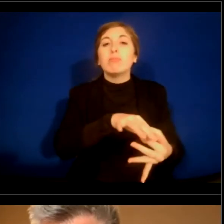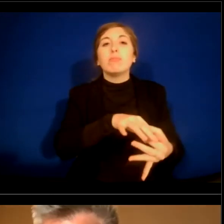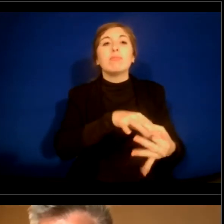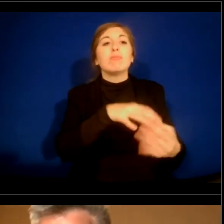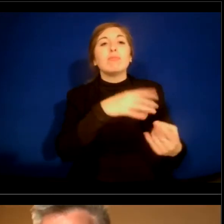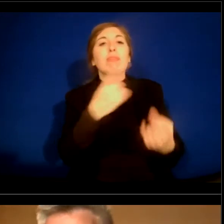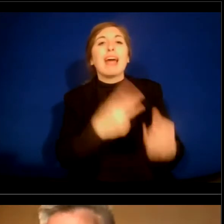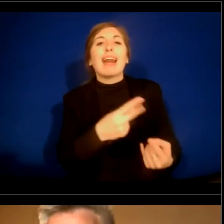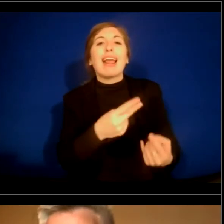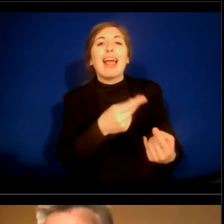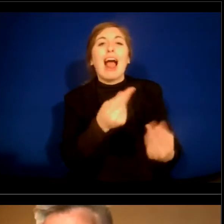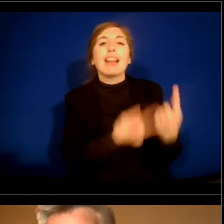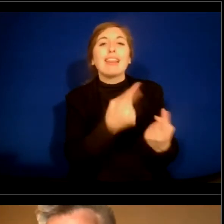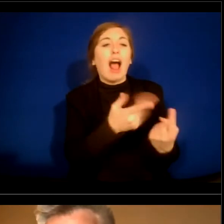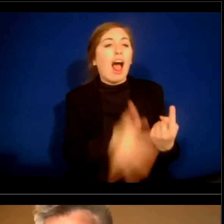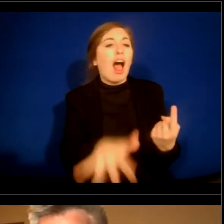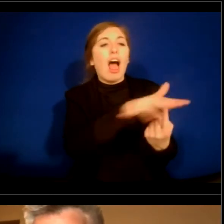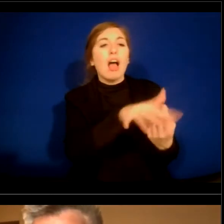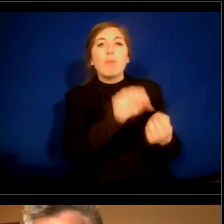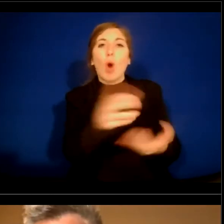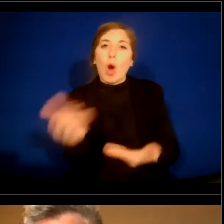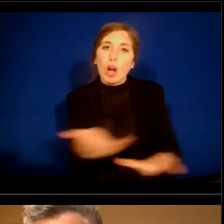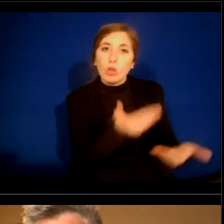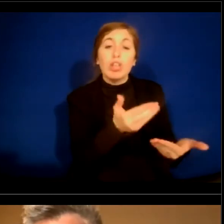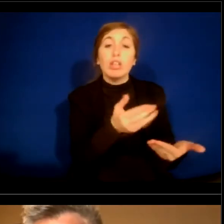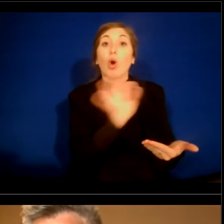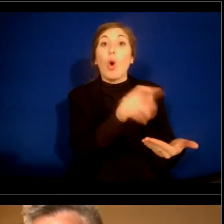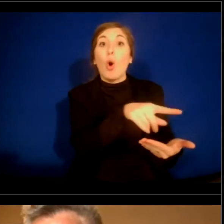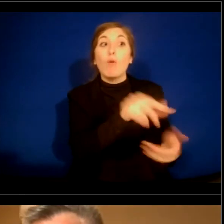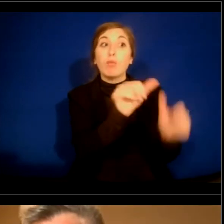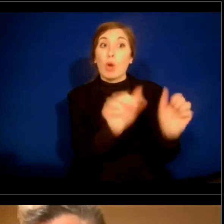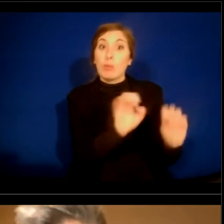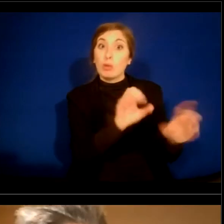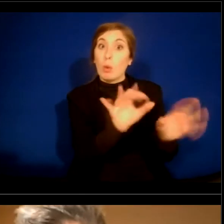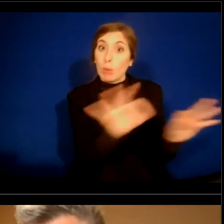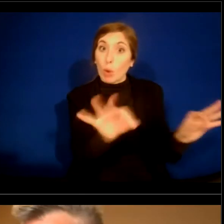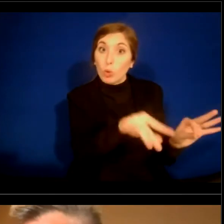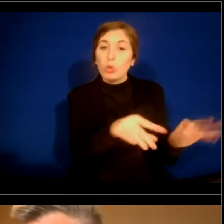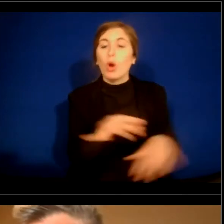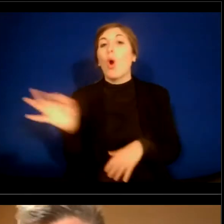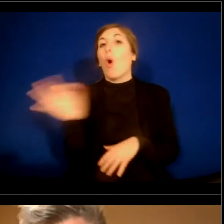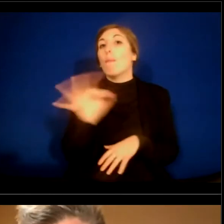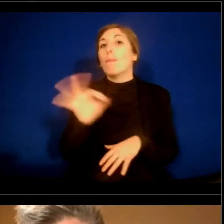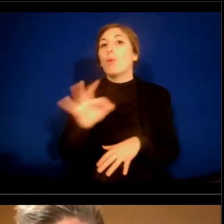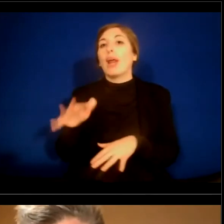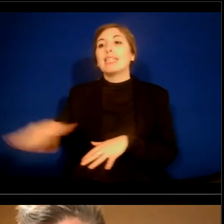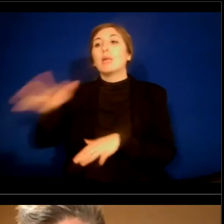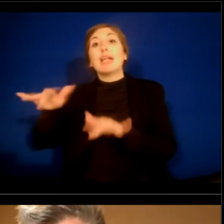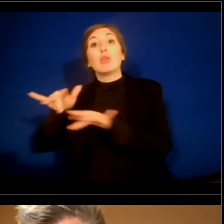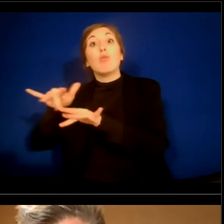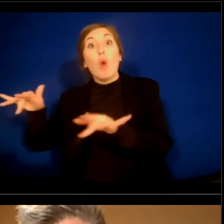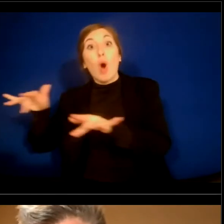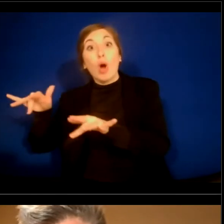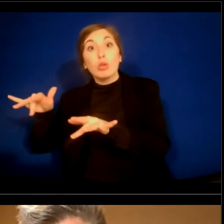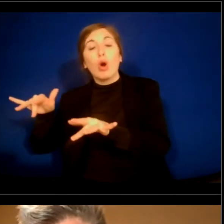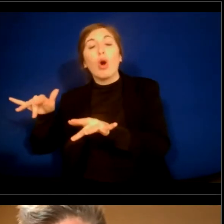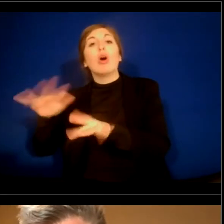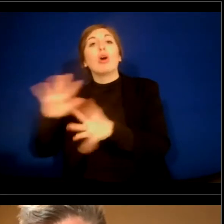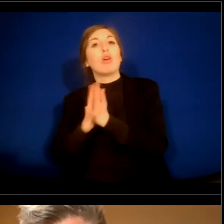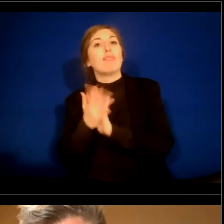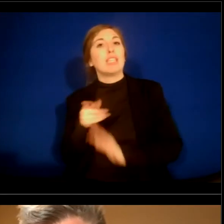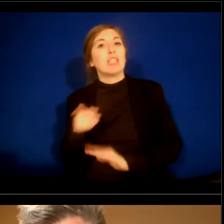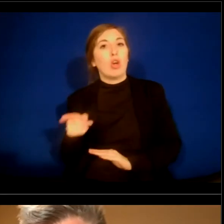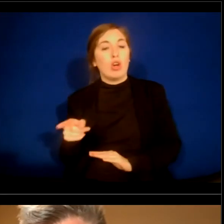già, diciamo, una formazione, oppure spazi che siano vuoti, a cui però bisognerà trovare spazi